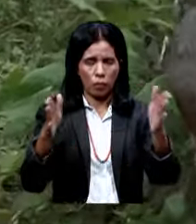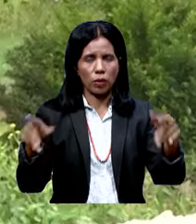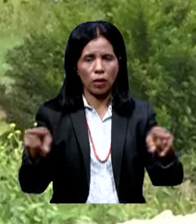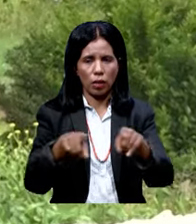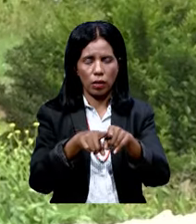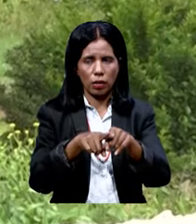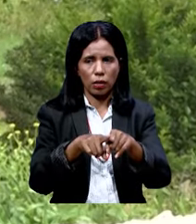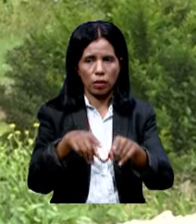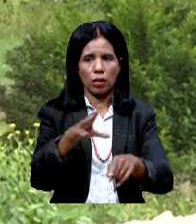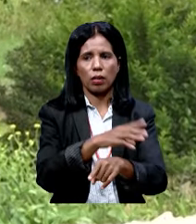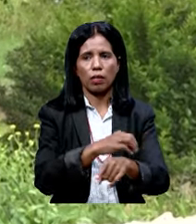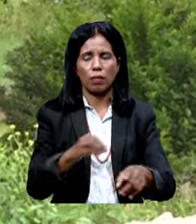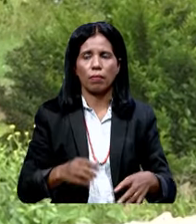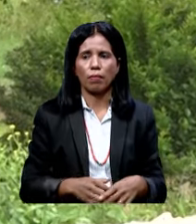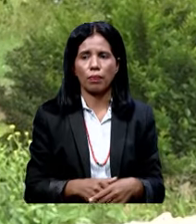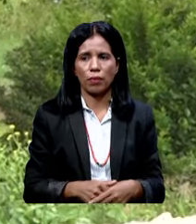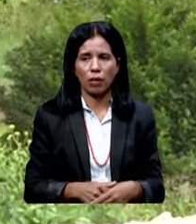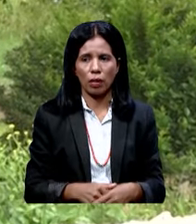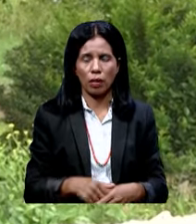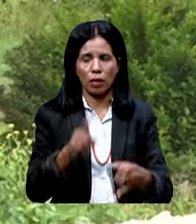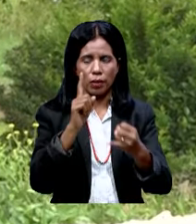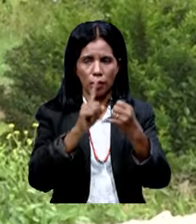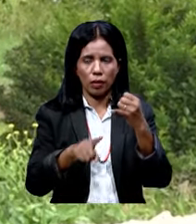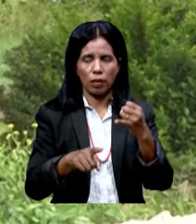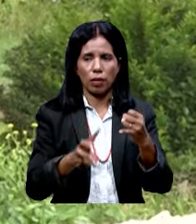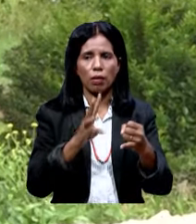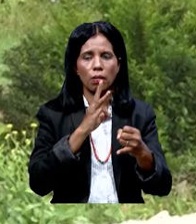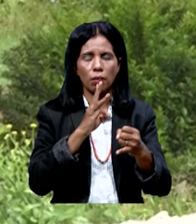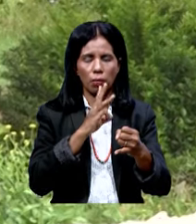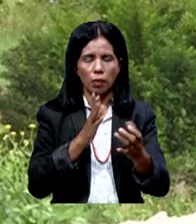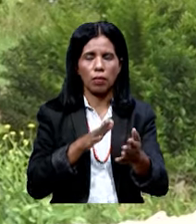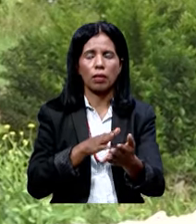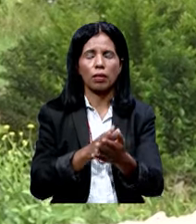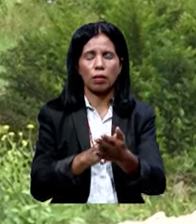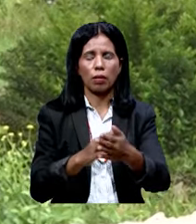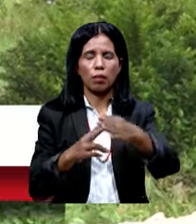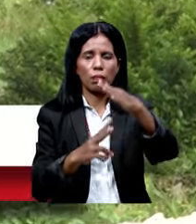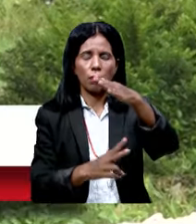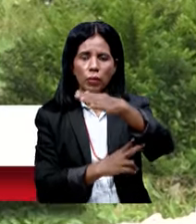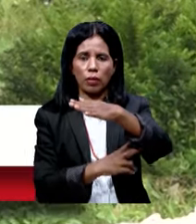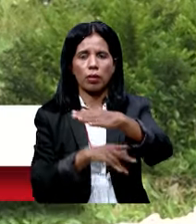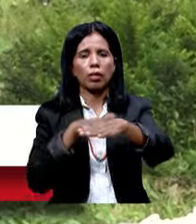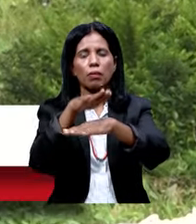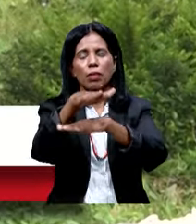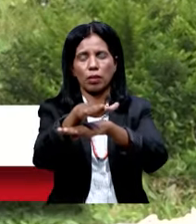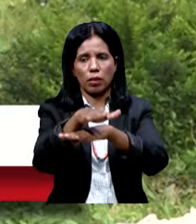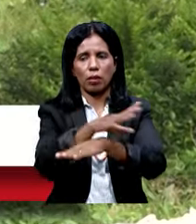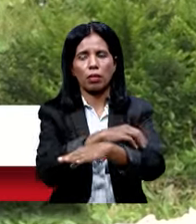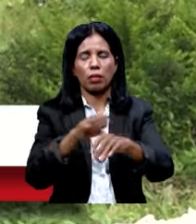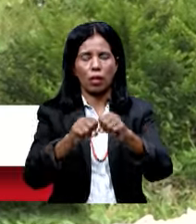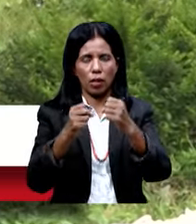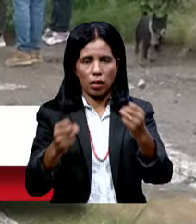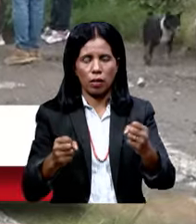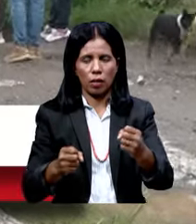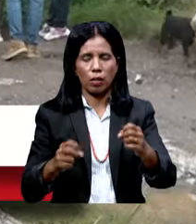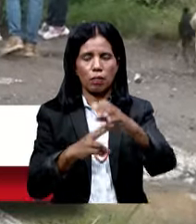rai sulan metin tian tau kono ne ikus mai eten ne bebel bene bel halati vale leten strat leten ori ha subra han mos eten ne ponti ki gine be